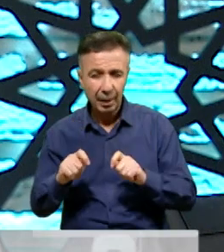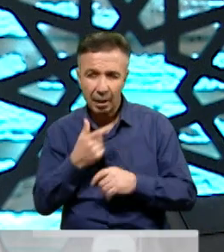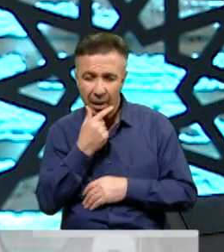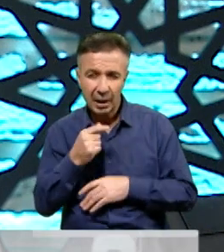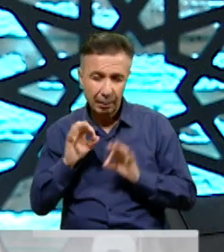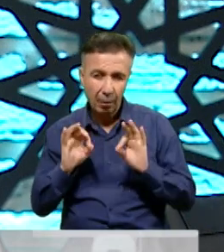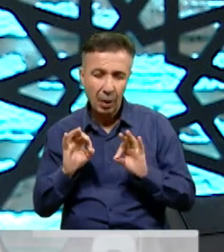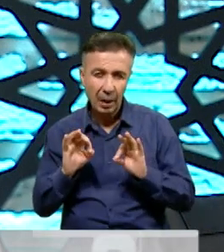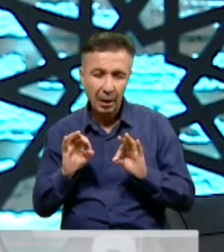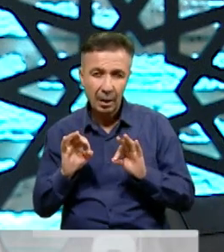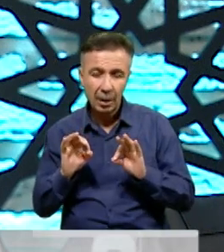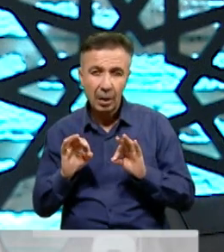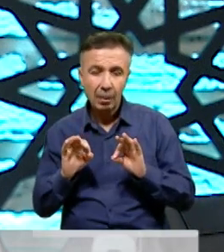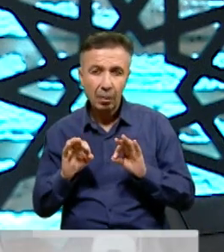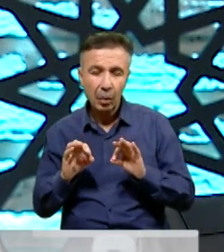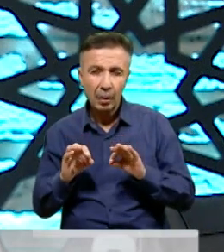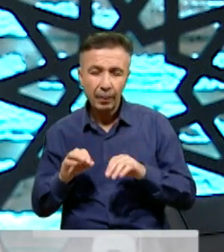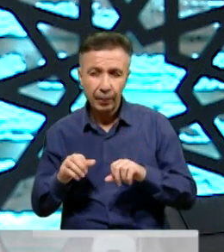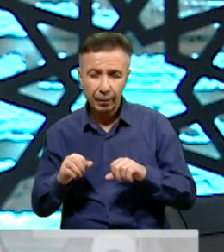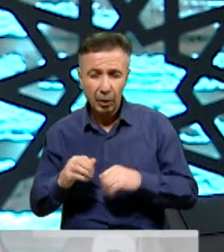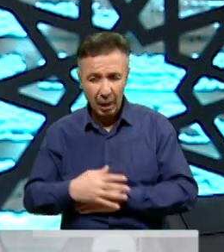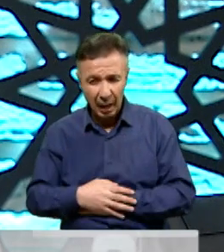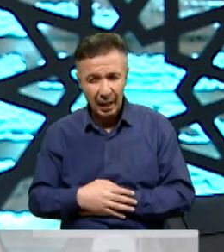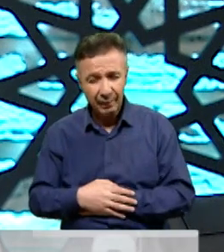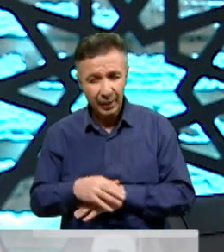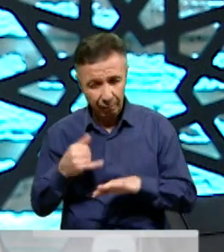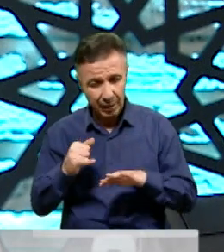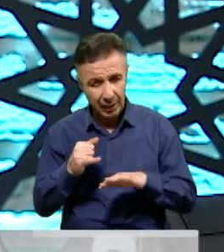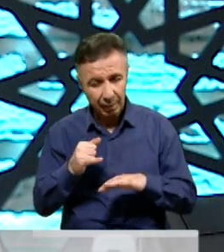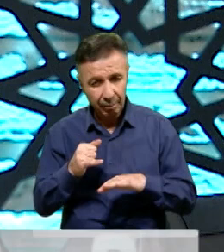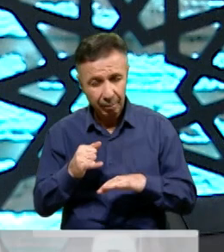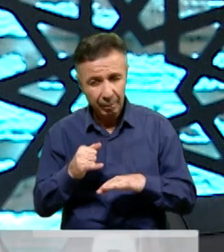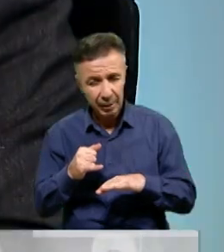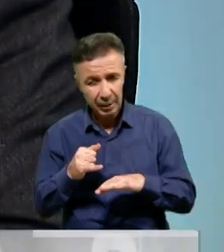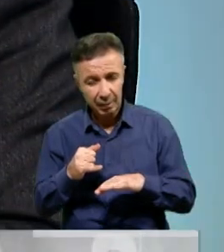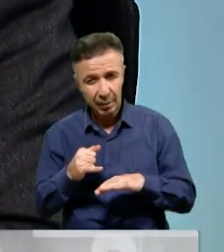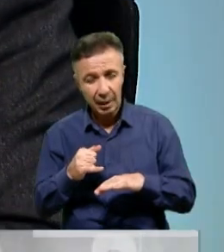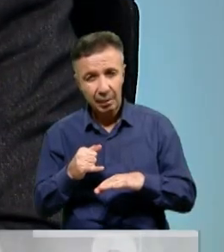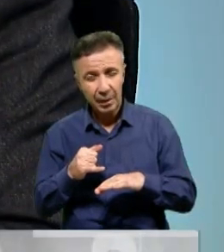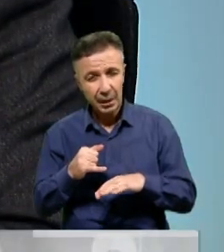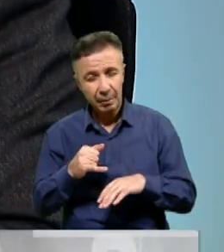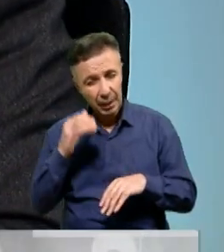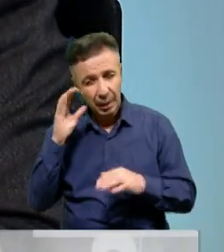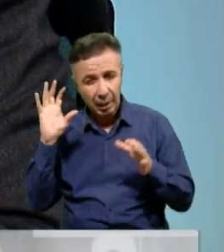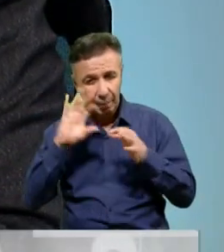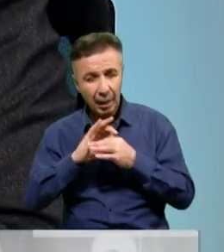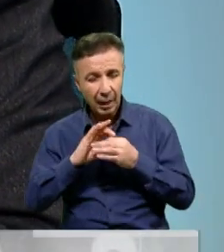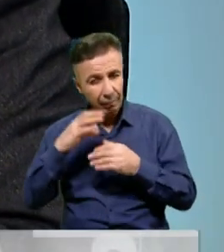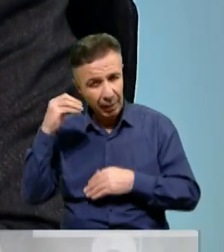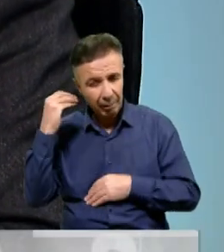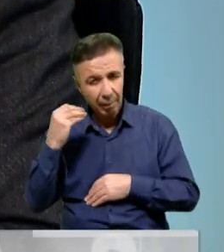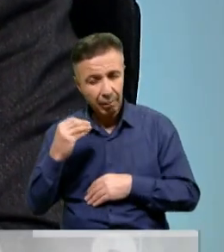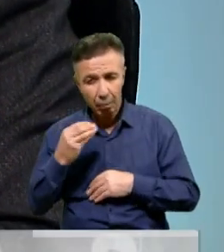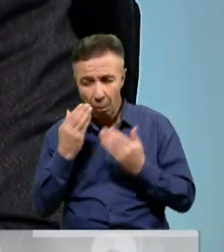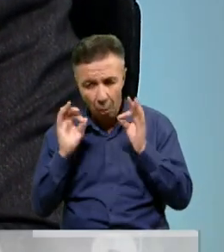şekilde bizim namazımızı kılmamız adına bir yardım söz konusu olabilir mi? Sahih olur mu demiş. Şimdi zaten sessiz